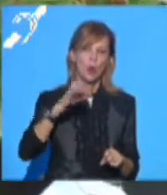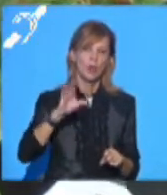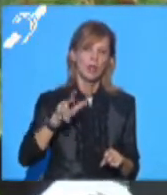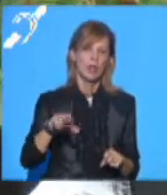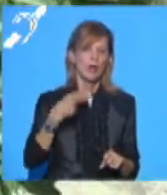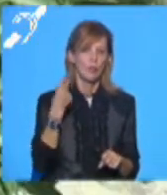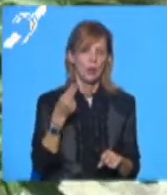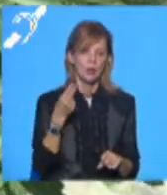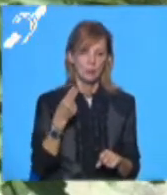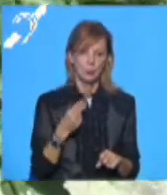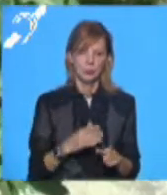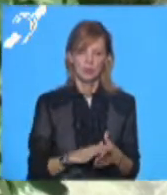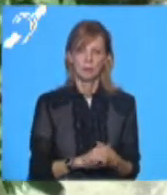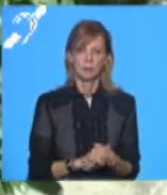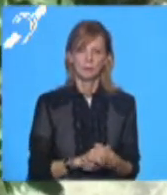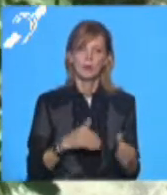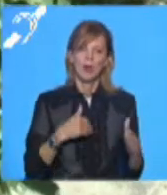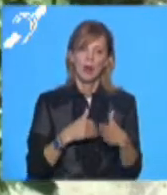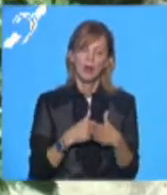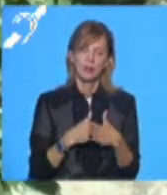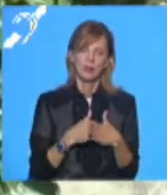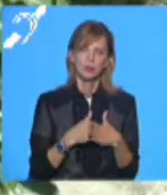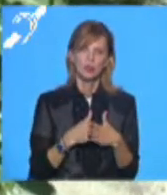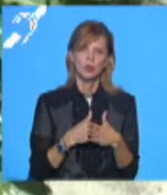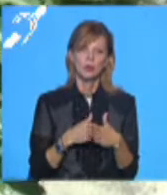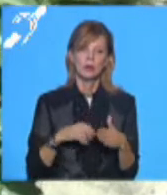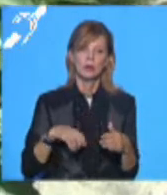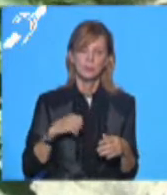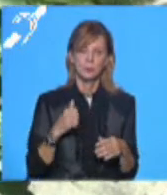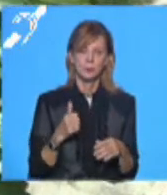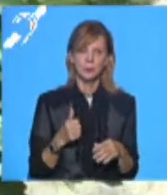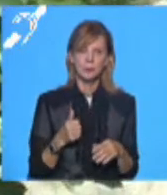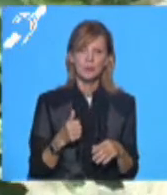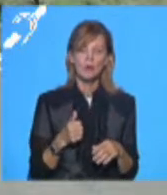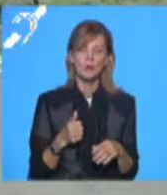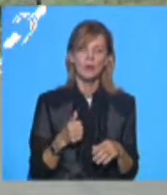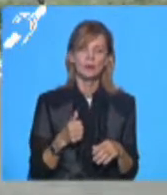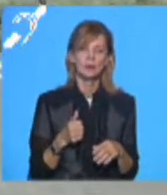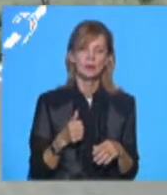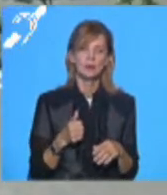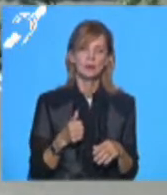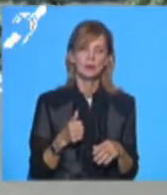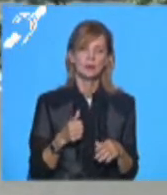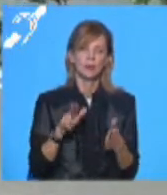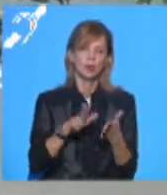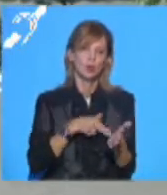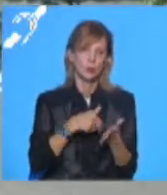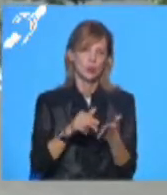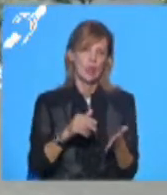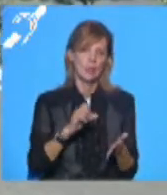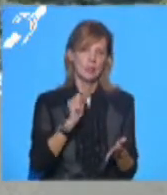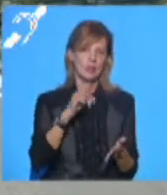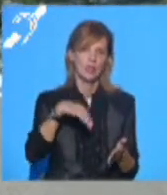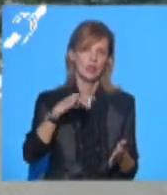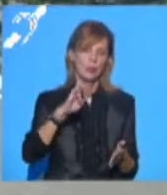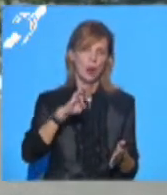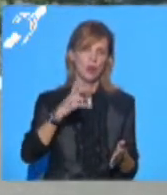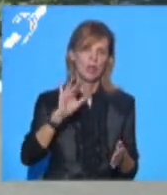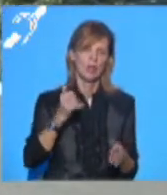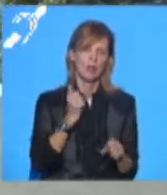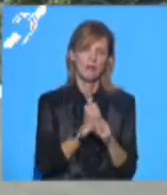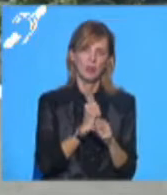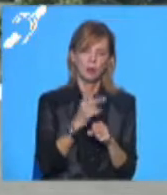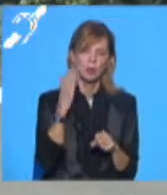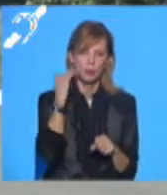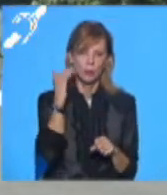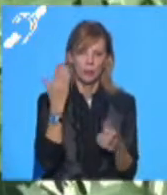este țuica măruie. Alături de comercianții și degustătorii de răchie, găsim și dulceața de smochine, preparată de o